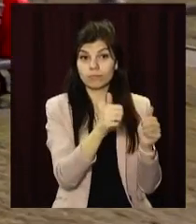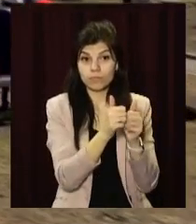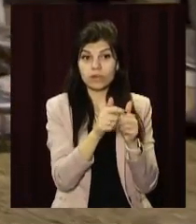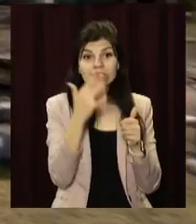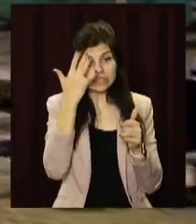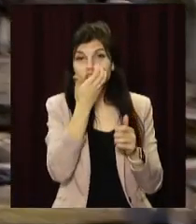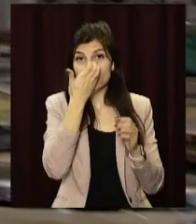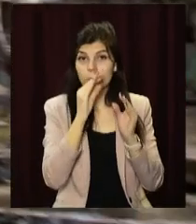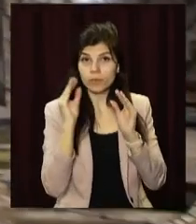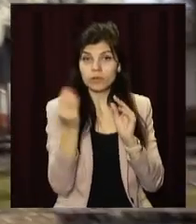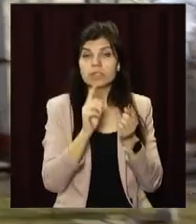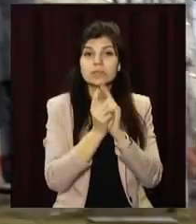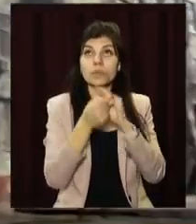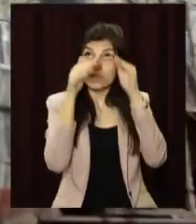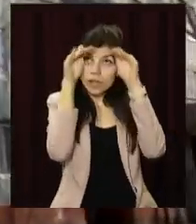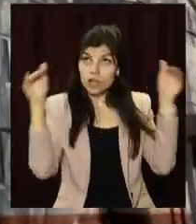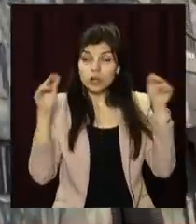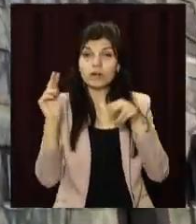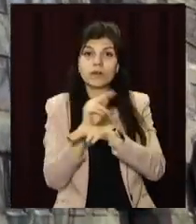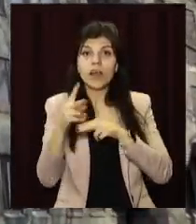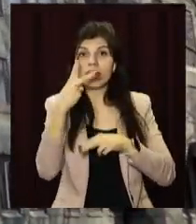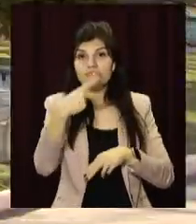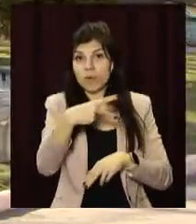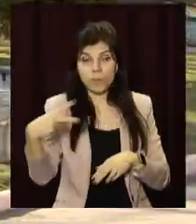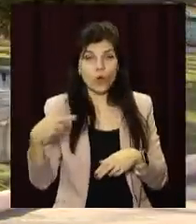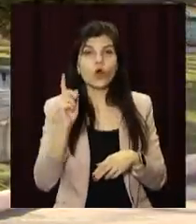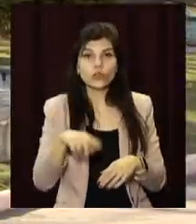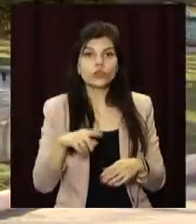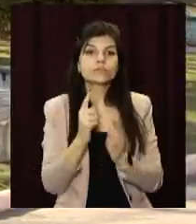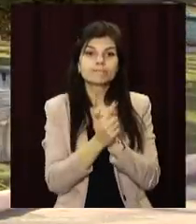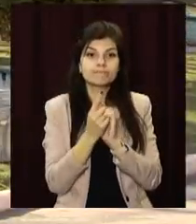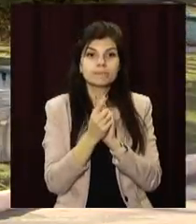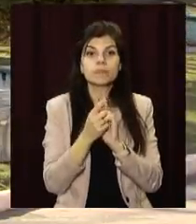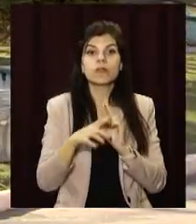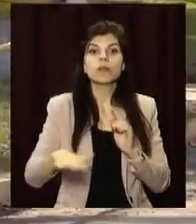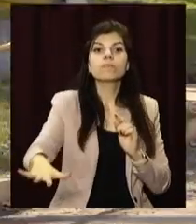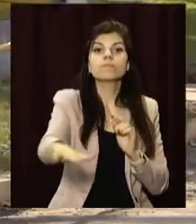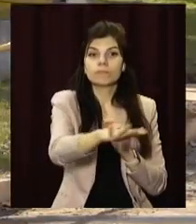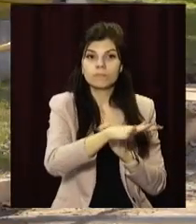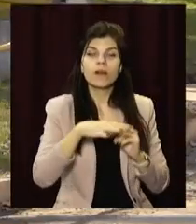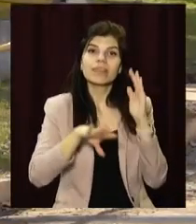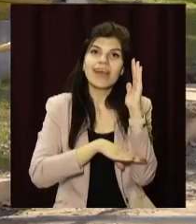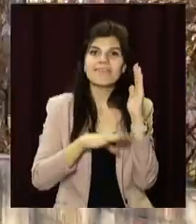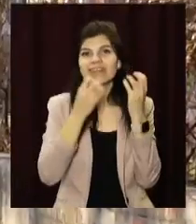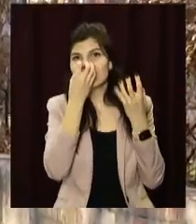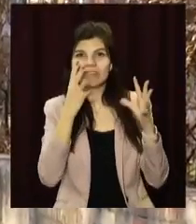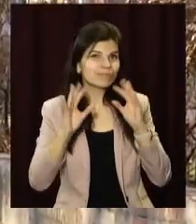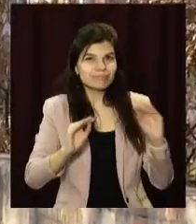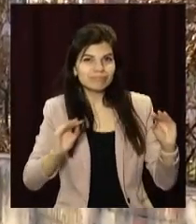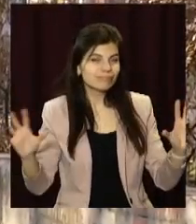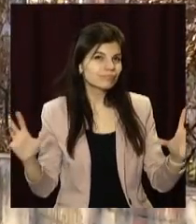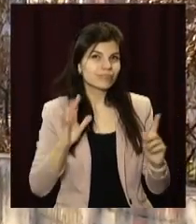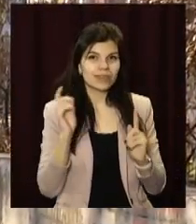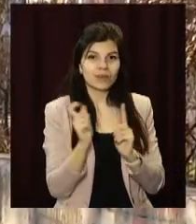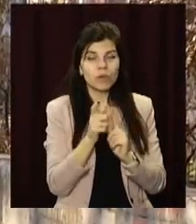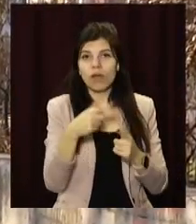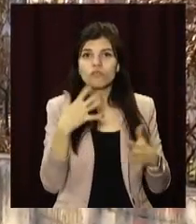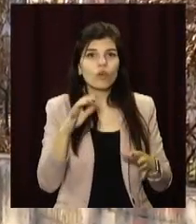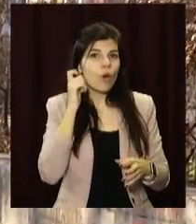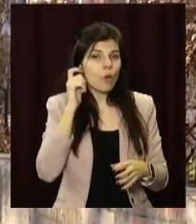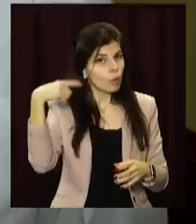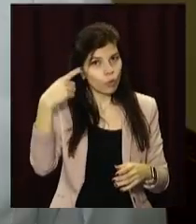повністю утеплити будівлю, замінити дах, відремонтувати 2 поверхи, а також впорядкувати прилеглу територію. У медзакладі кажуть, масштабного оновлення не